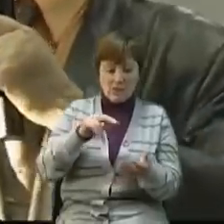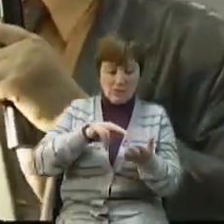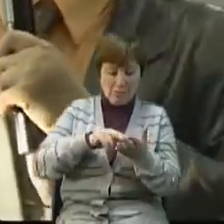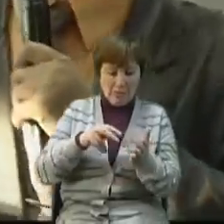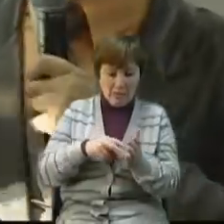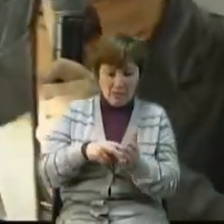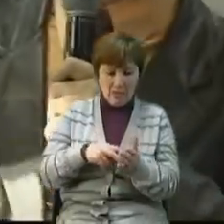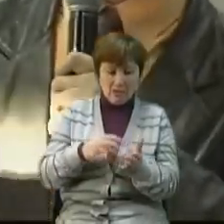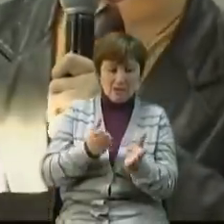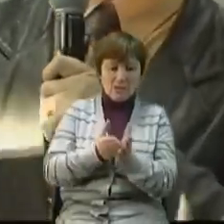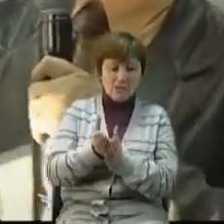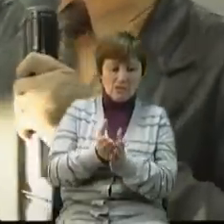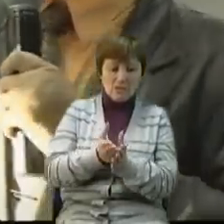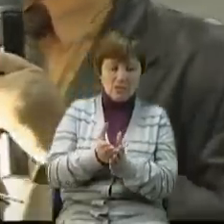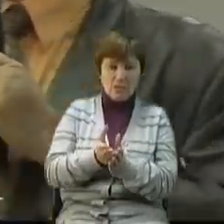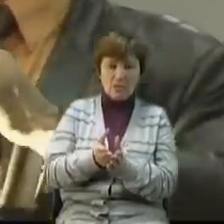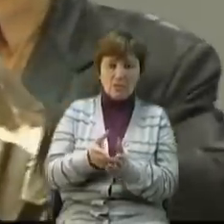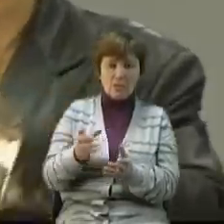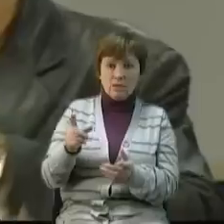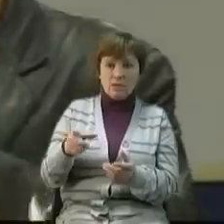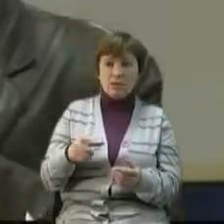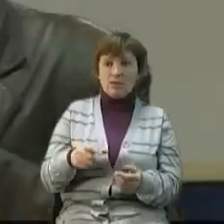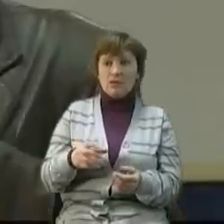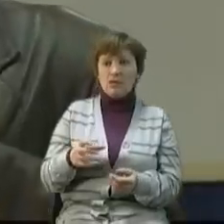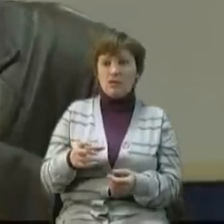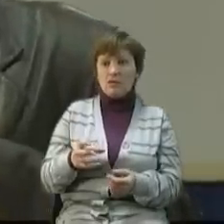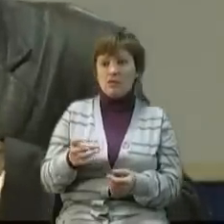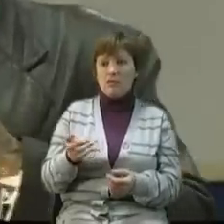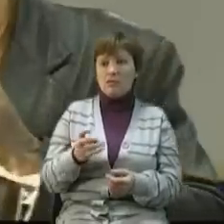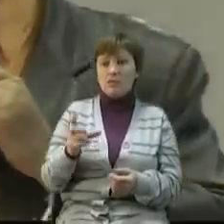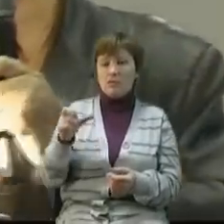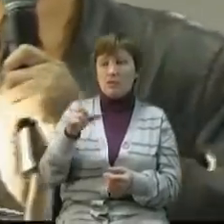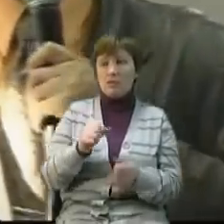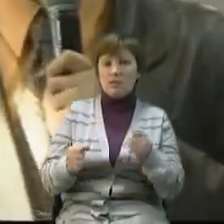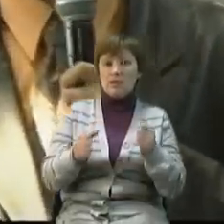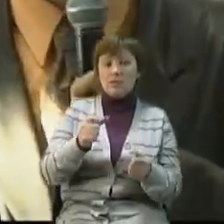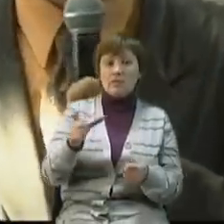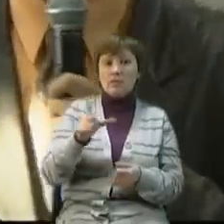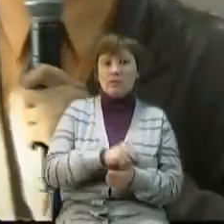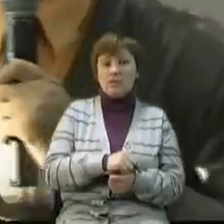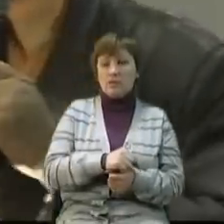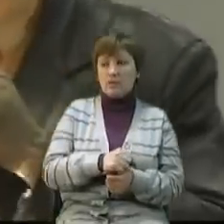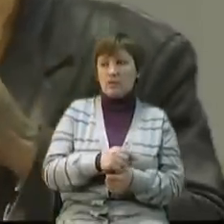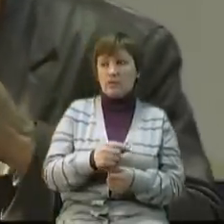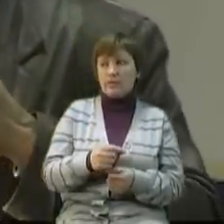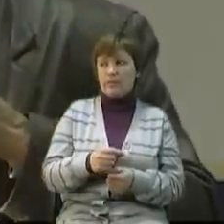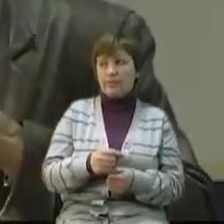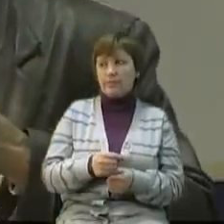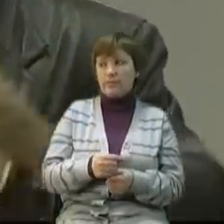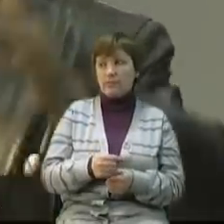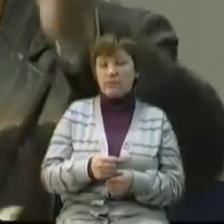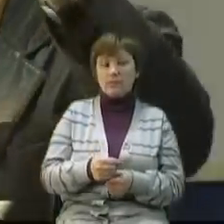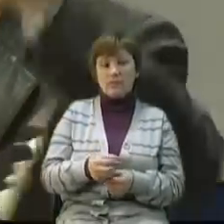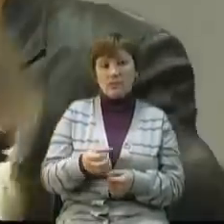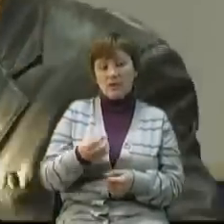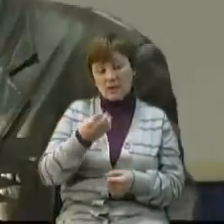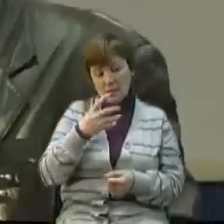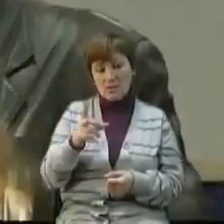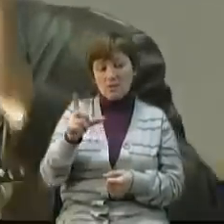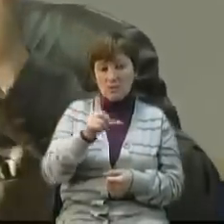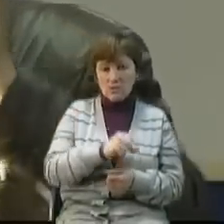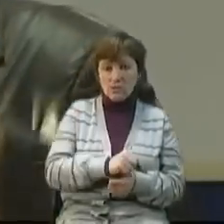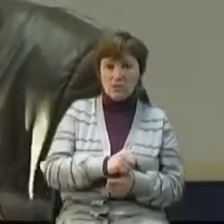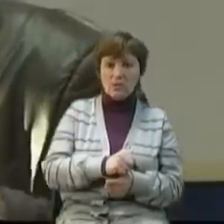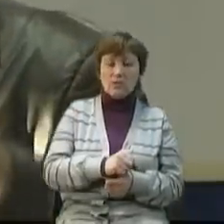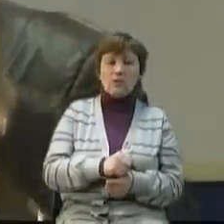2 часа служения, вы успеете, ваша проповедь, и вы успеете еще приехать в Сиэтл к 7 часам. Хорошо, я приезжаю,